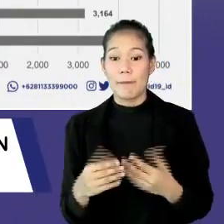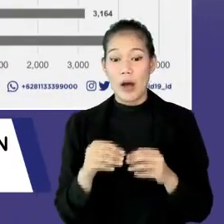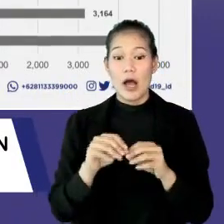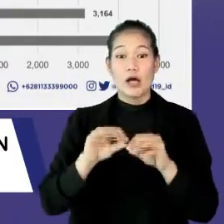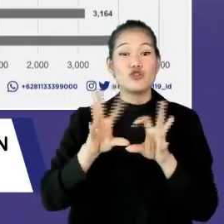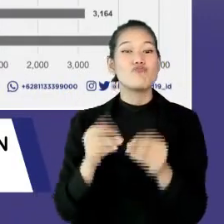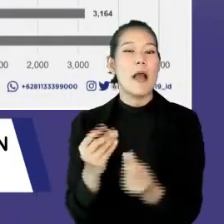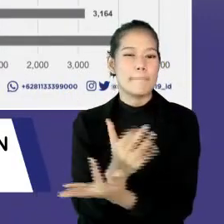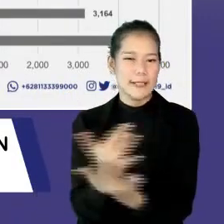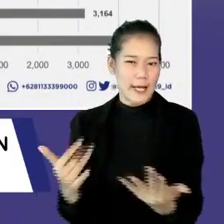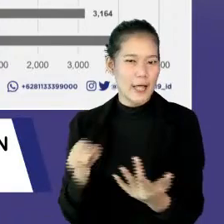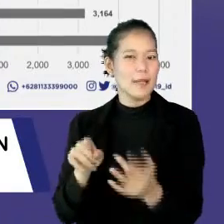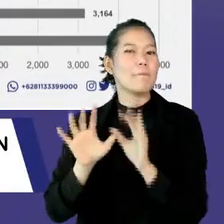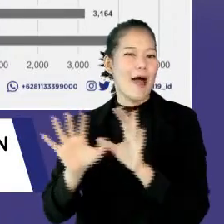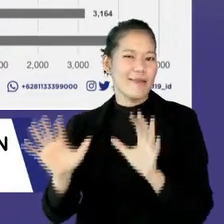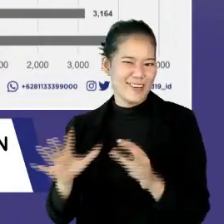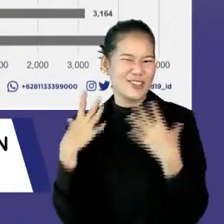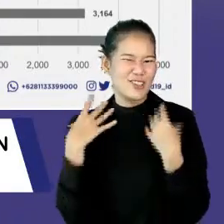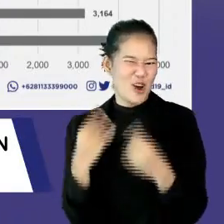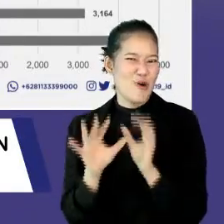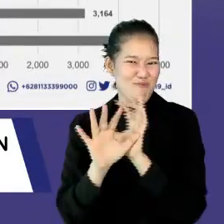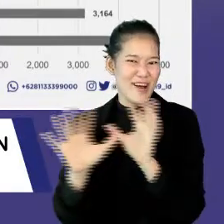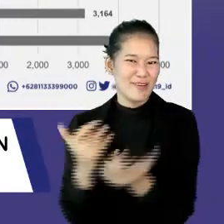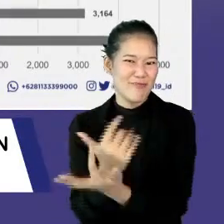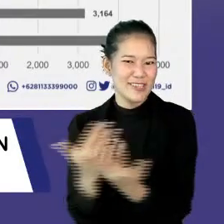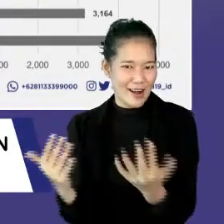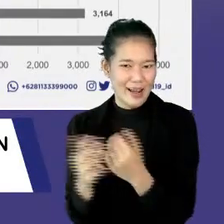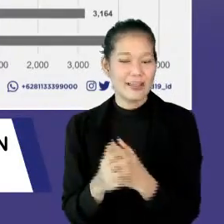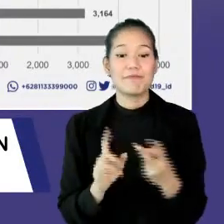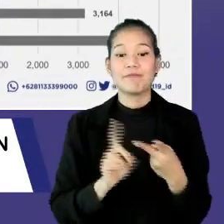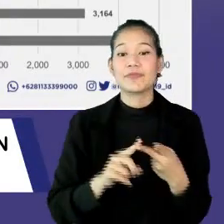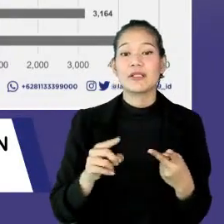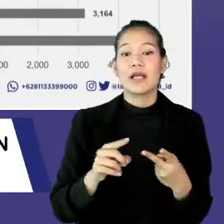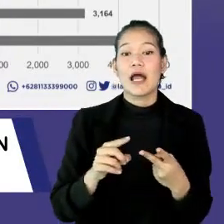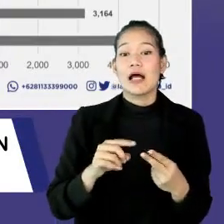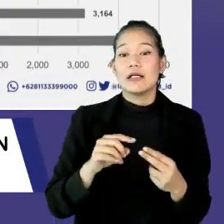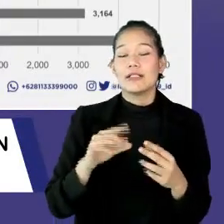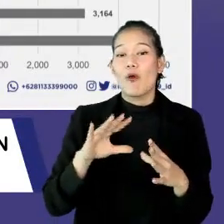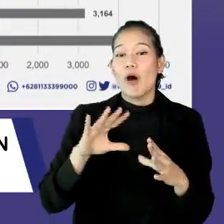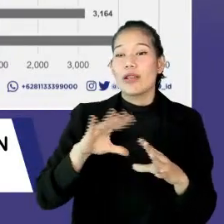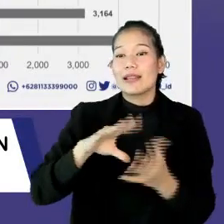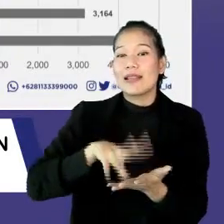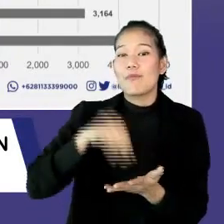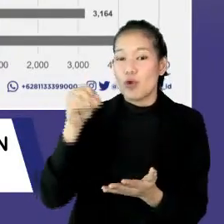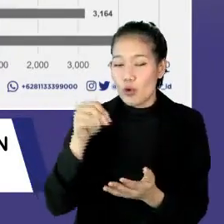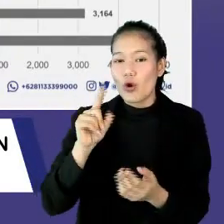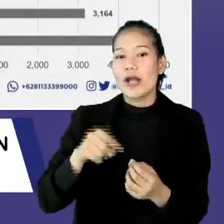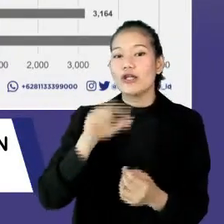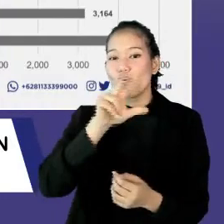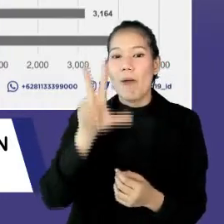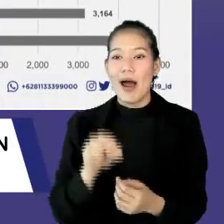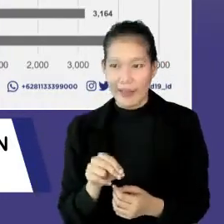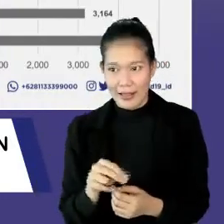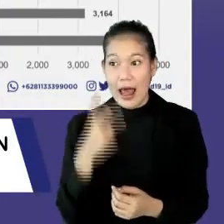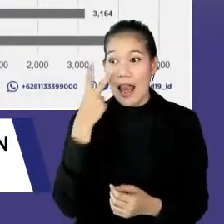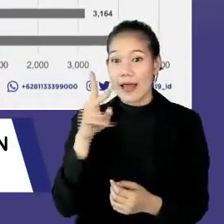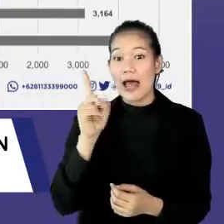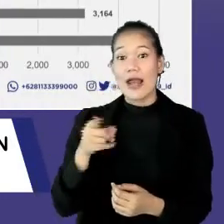jumlah penduduk ya, jangan kita lupa di Pulau Jawa ini paling tinggi, kemudian ada Jawa Timur, Jawa Barat, tapi kita lihat ada beberapa yang saya kasih